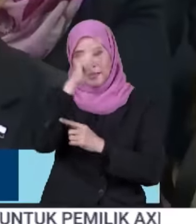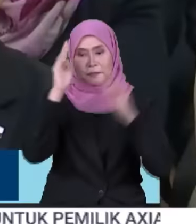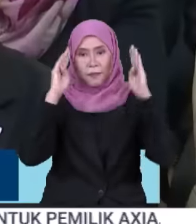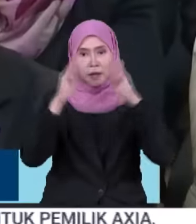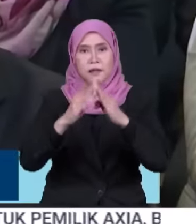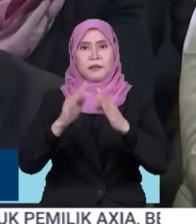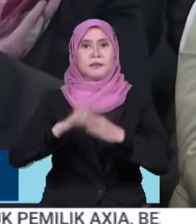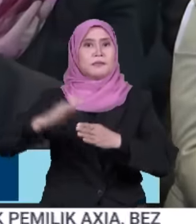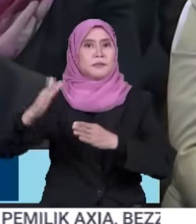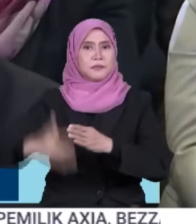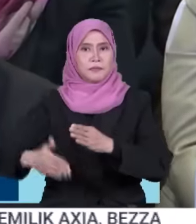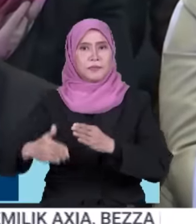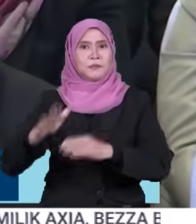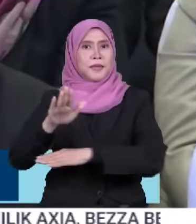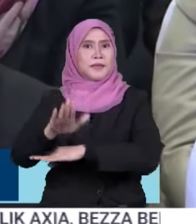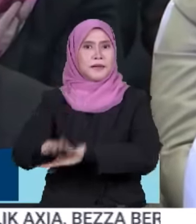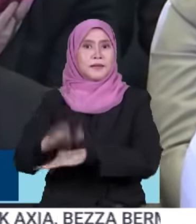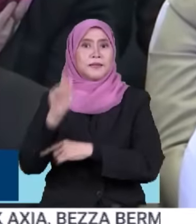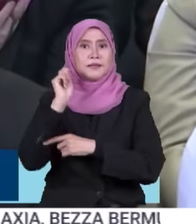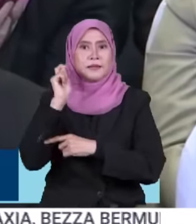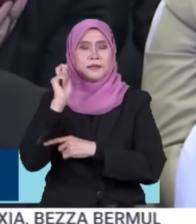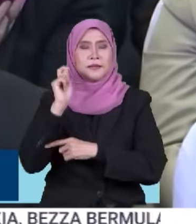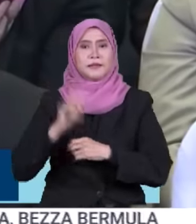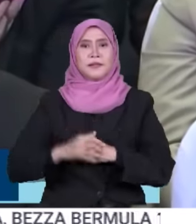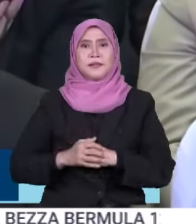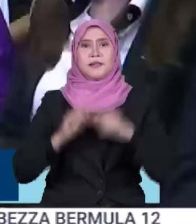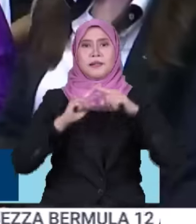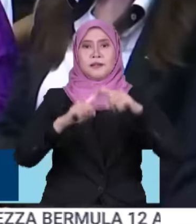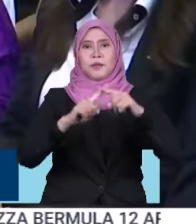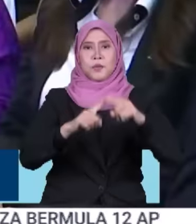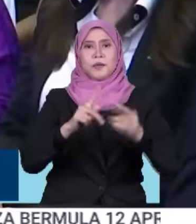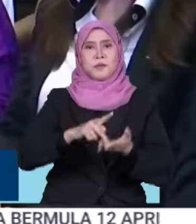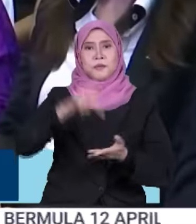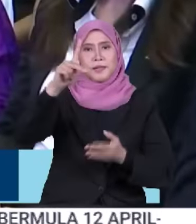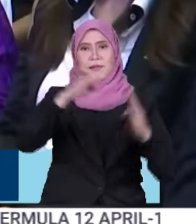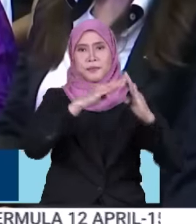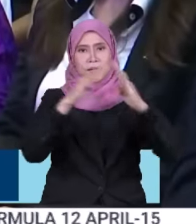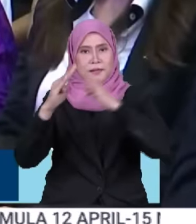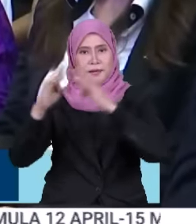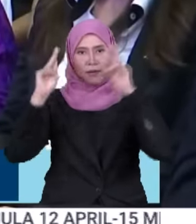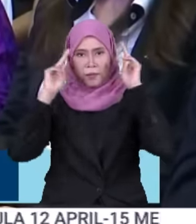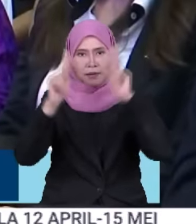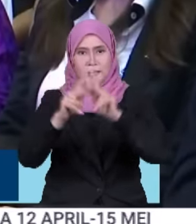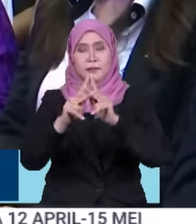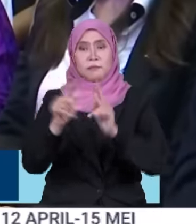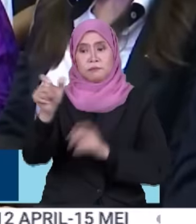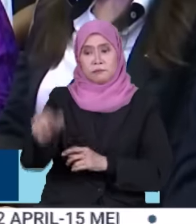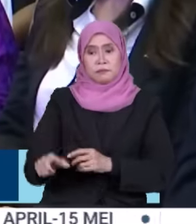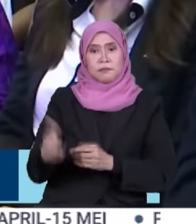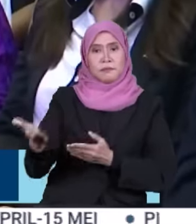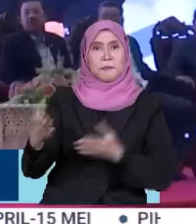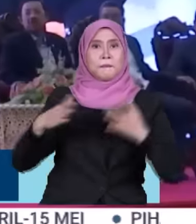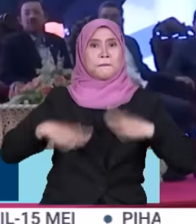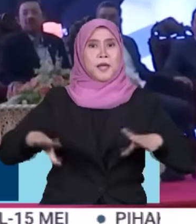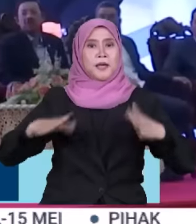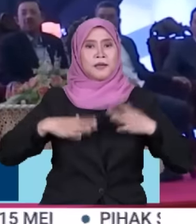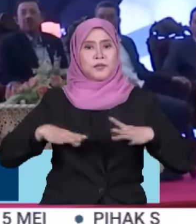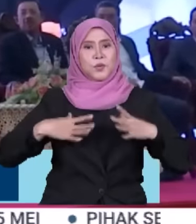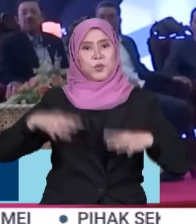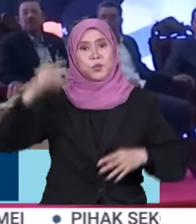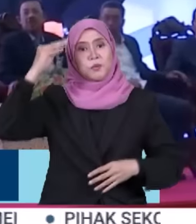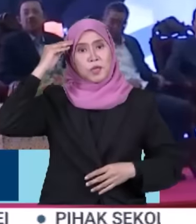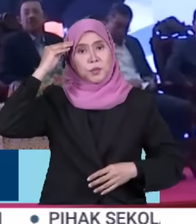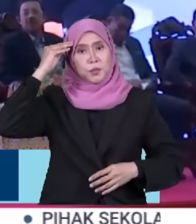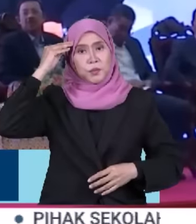berakhir pada sebelah petang tadi di Dewan Kompleks Bandaraya Kuantan, dan beliau yang memakai baju